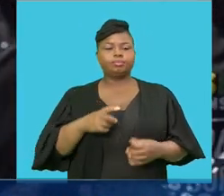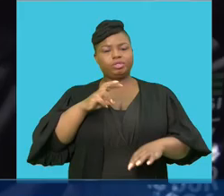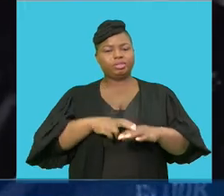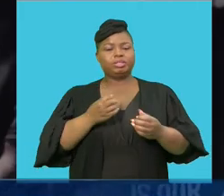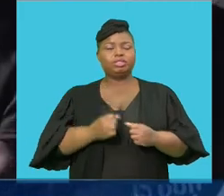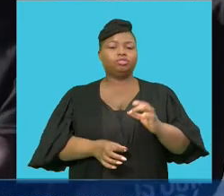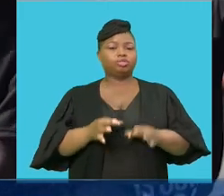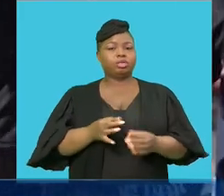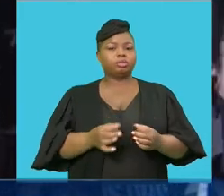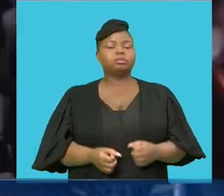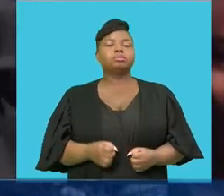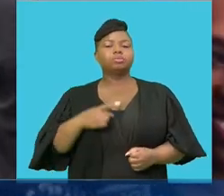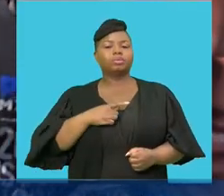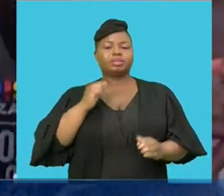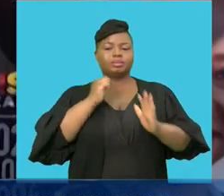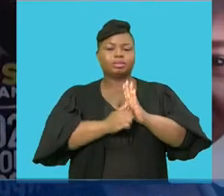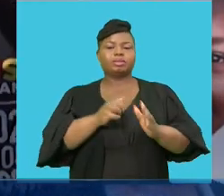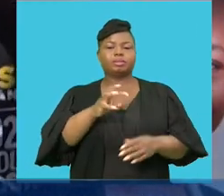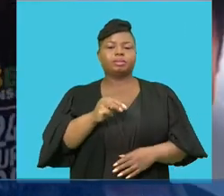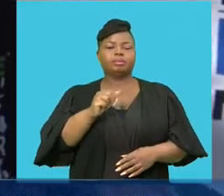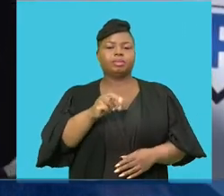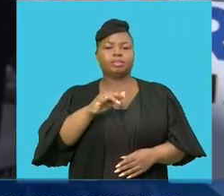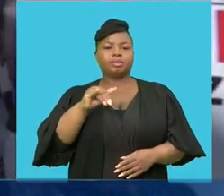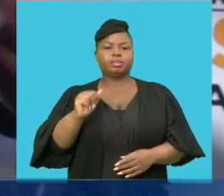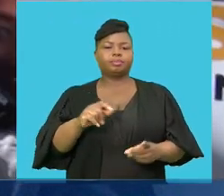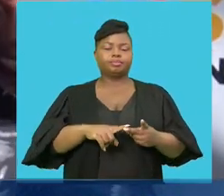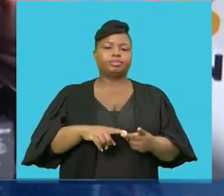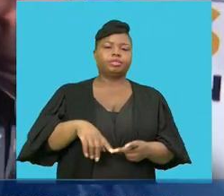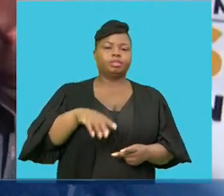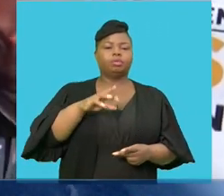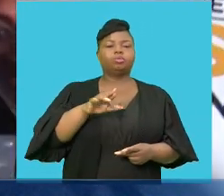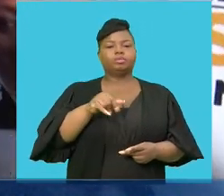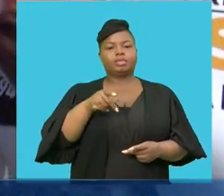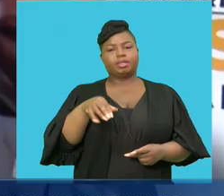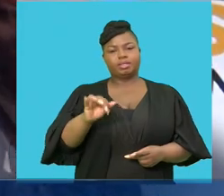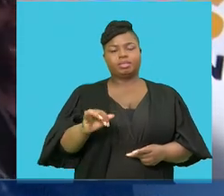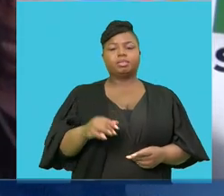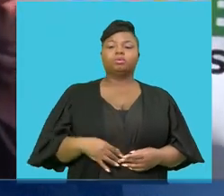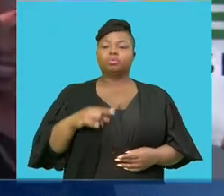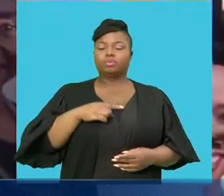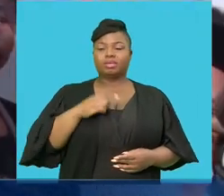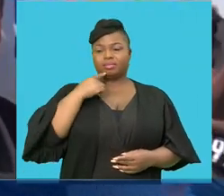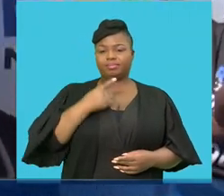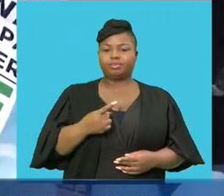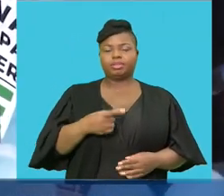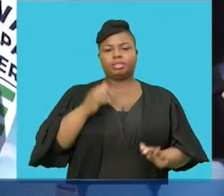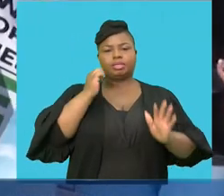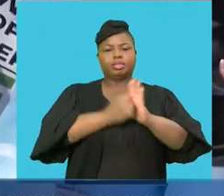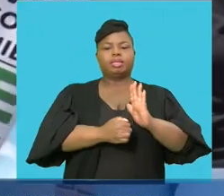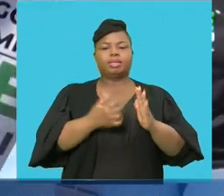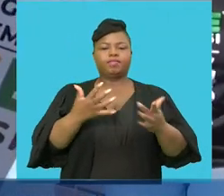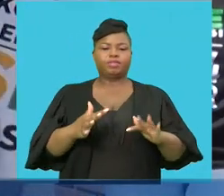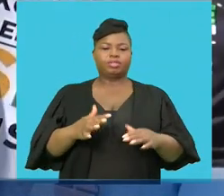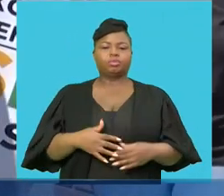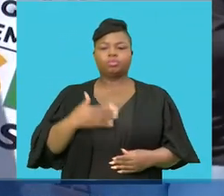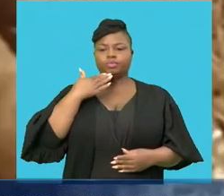Isangu kubula wango kumasiki ziku kamari ya makha toku nyenokuza indovu. Ekucholo okubababule wango kumasiki